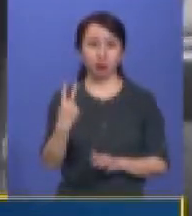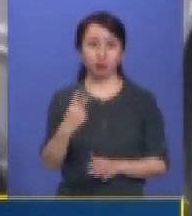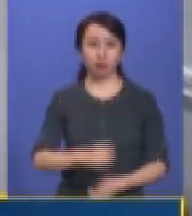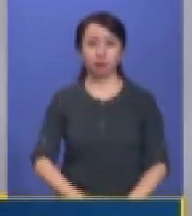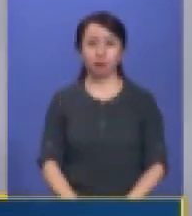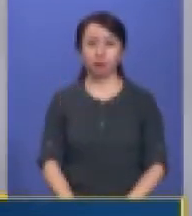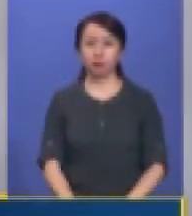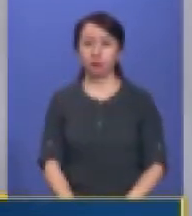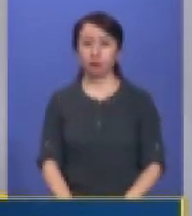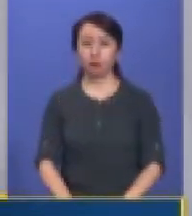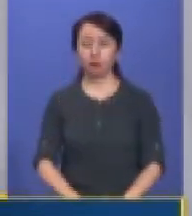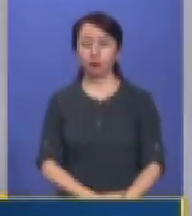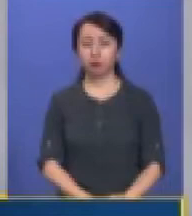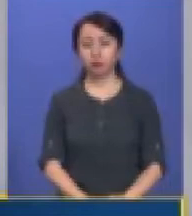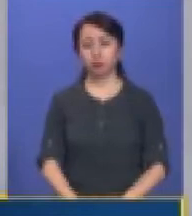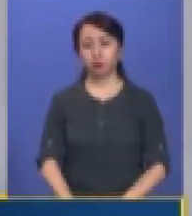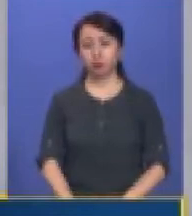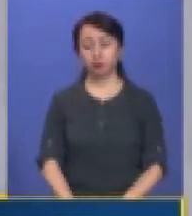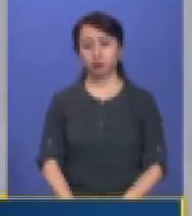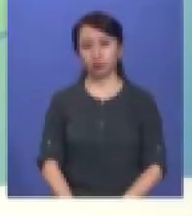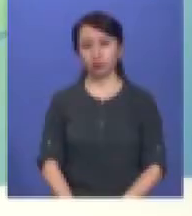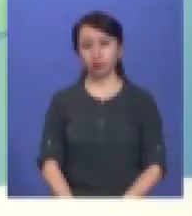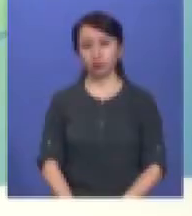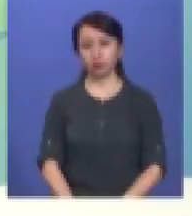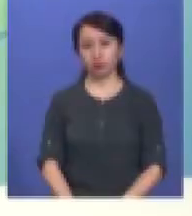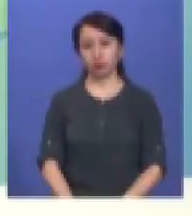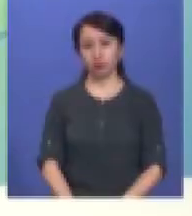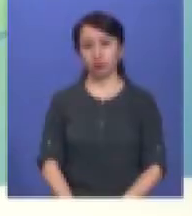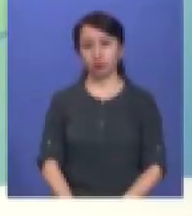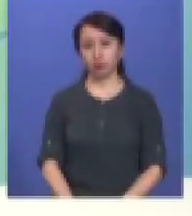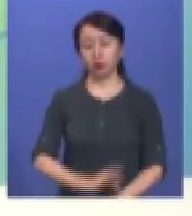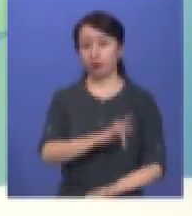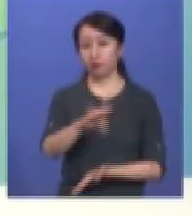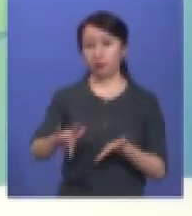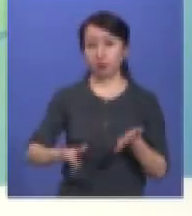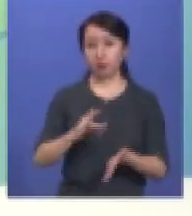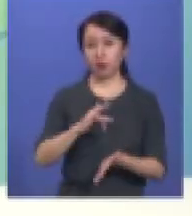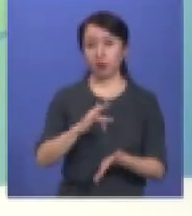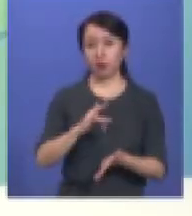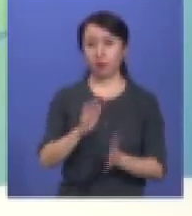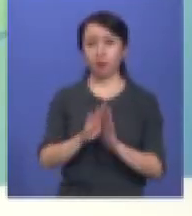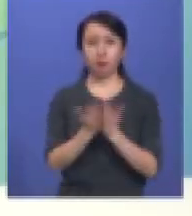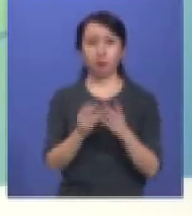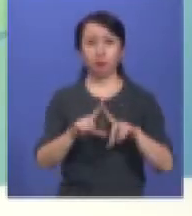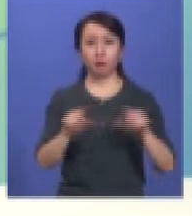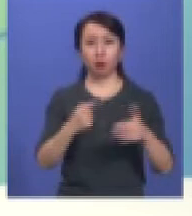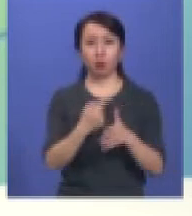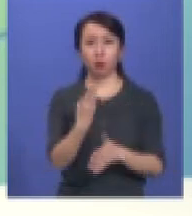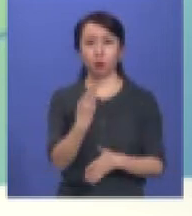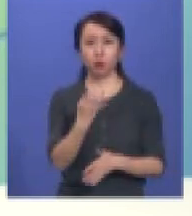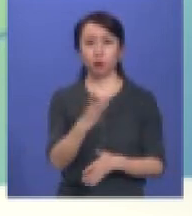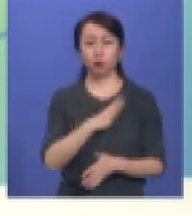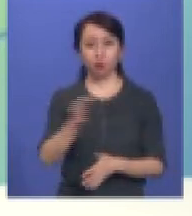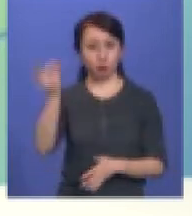Анастасия Дроняк при содействии областного департамента полиции. В Центральной городской библиотеке имени Ивана Шухова прошел